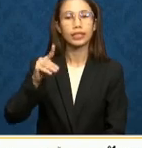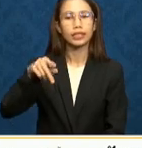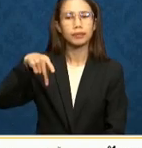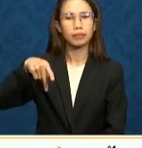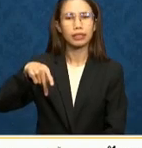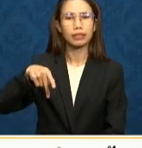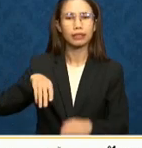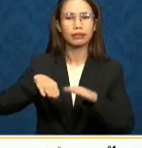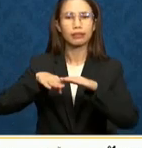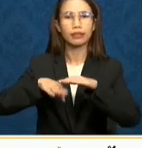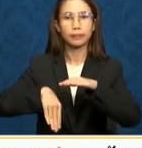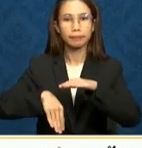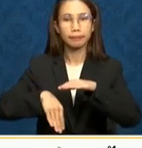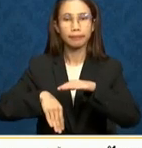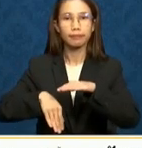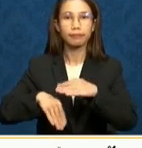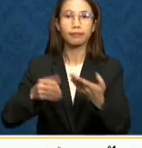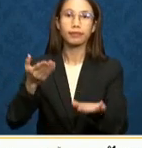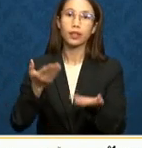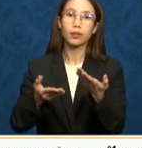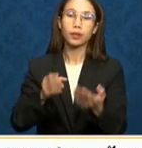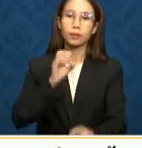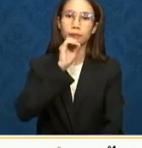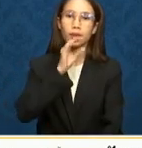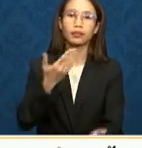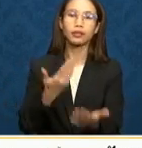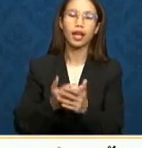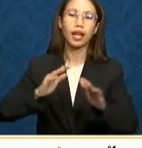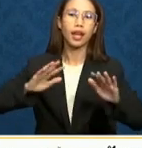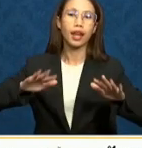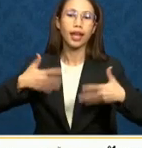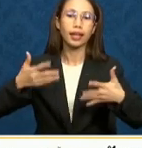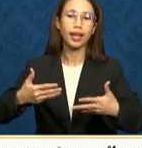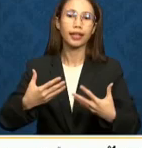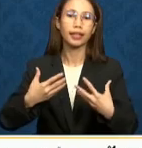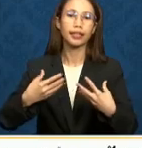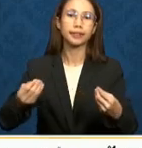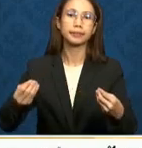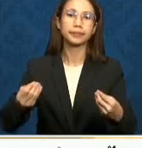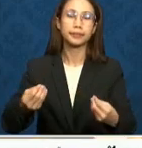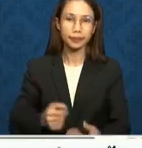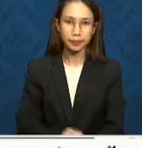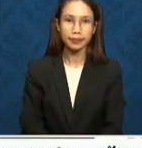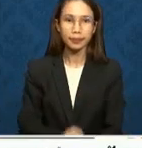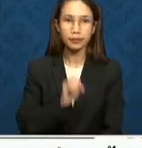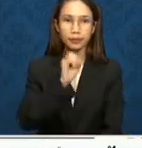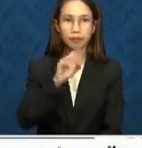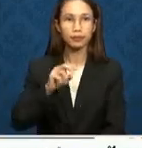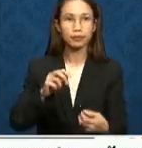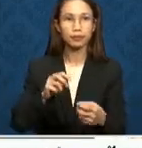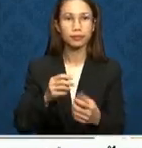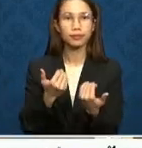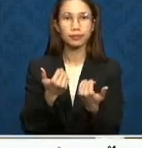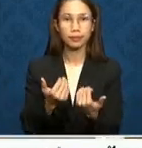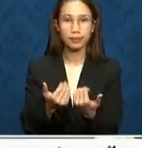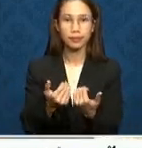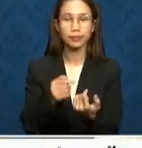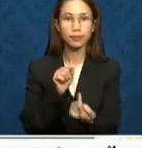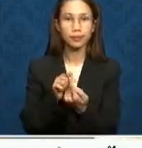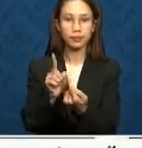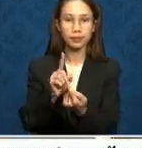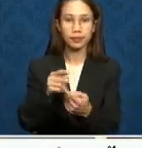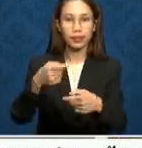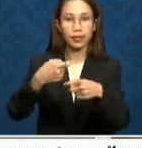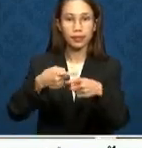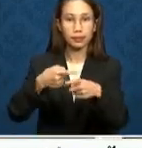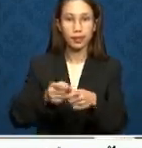อดหรือพูดอีกอย่างก็ได้ครับรายได้ประชาชาติหายดังนั้นสิ่งที่สะท้อนทุกวันนี้ก็เกิดถึงความลำบาก